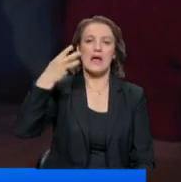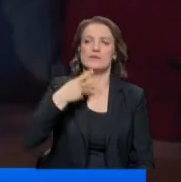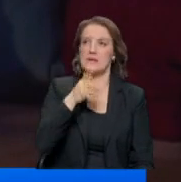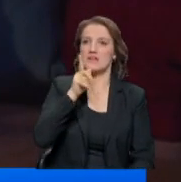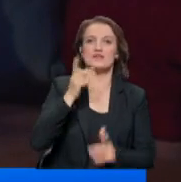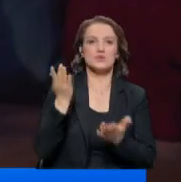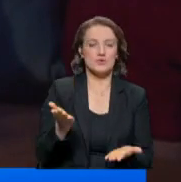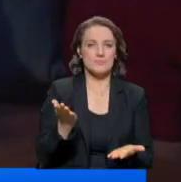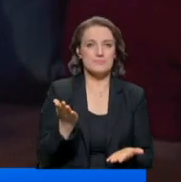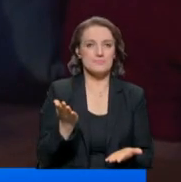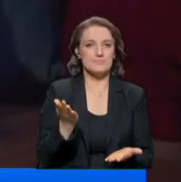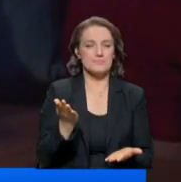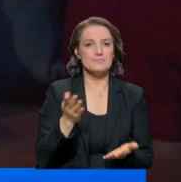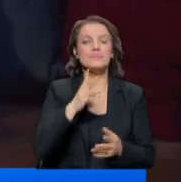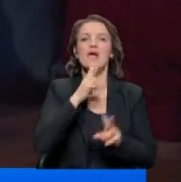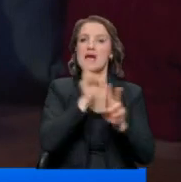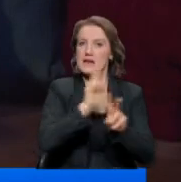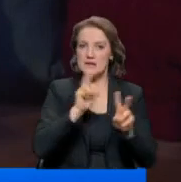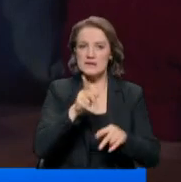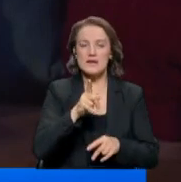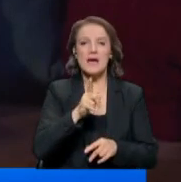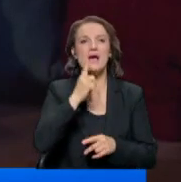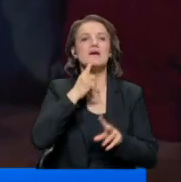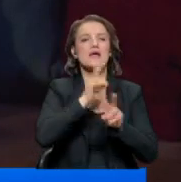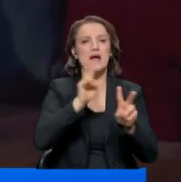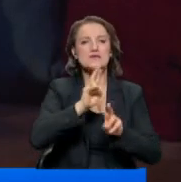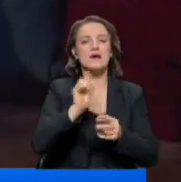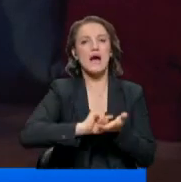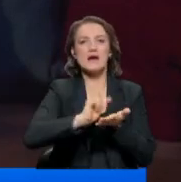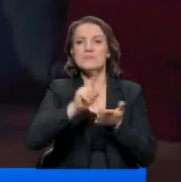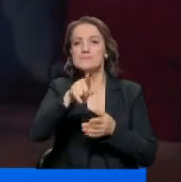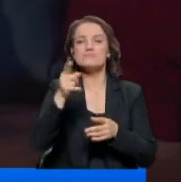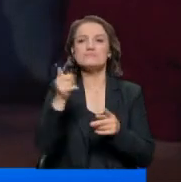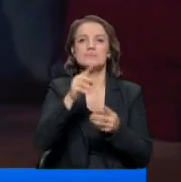Elektriğe ve diğer enerji kalemlerine yaptığın zamları derhal geri çek.